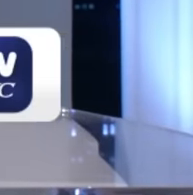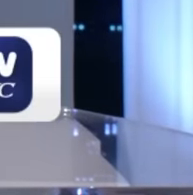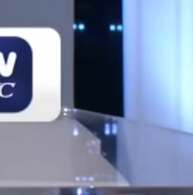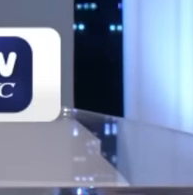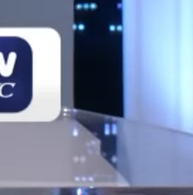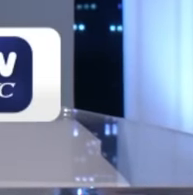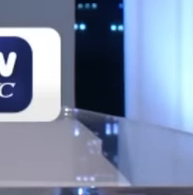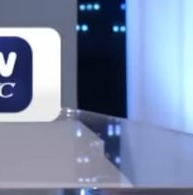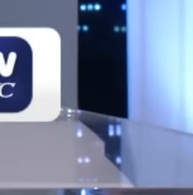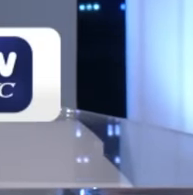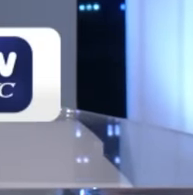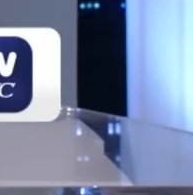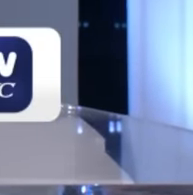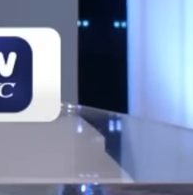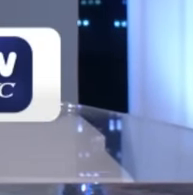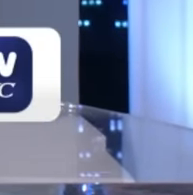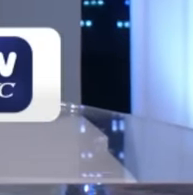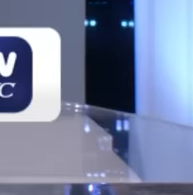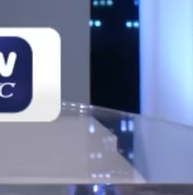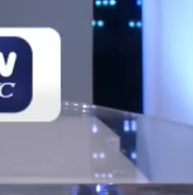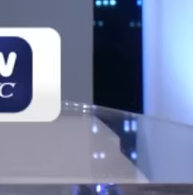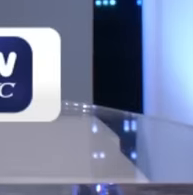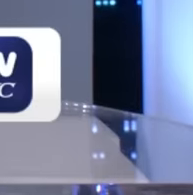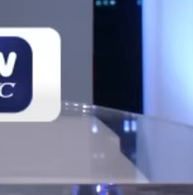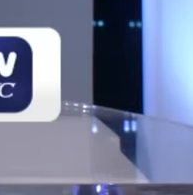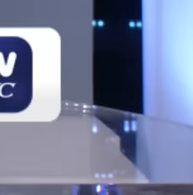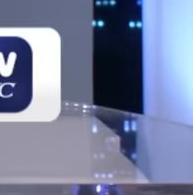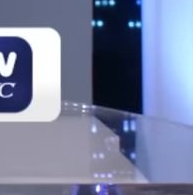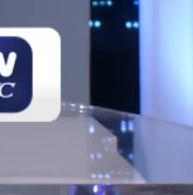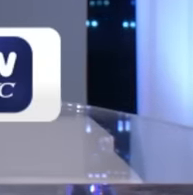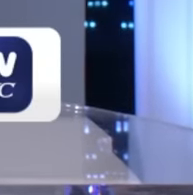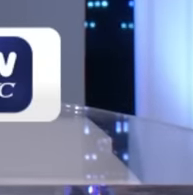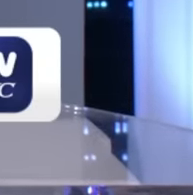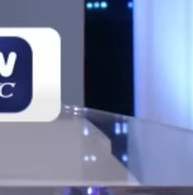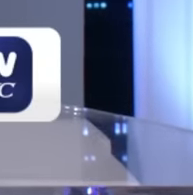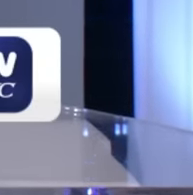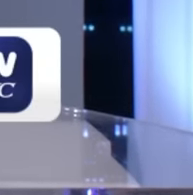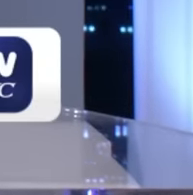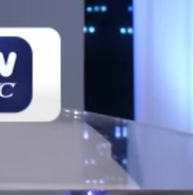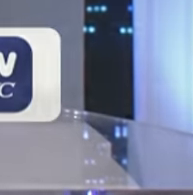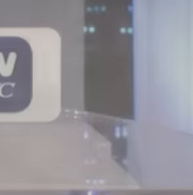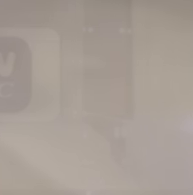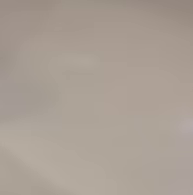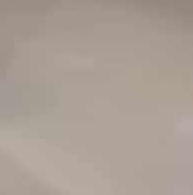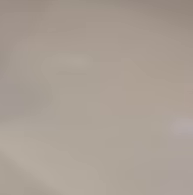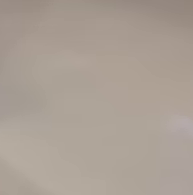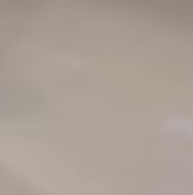si Nolly Di Castro. Maraming salamat at magandang gabi, Bayan.